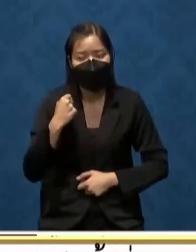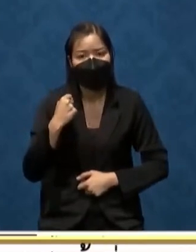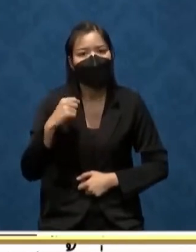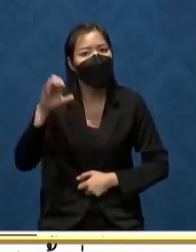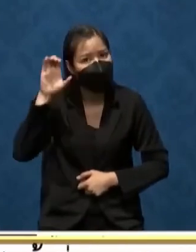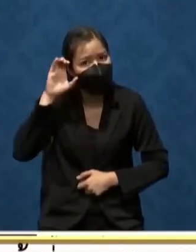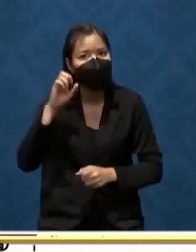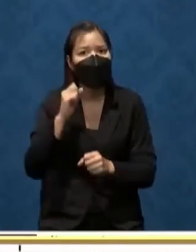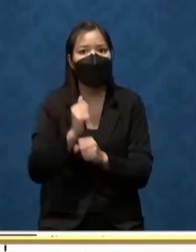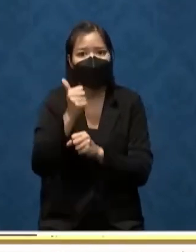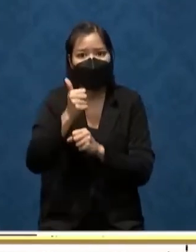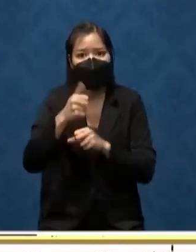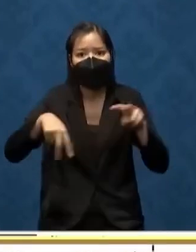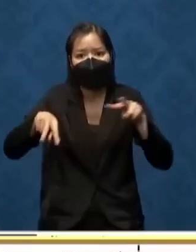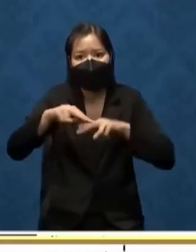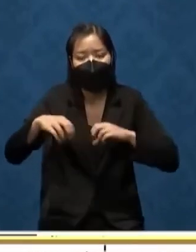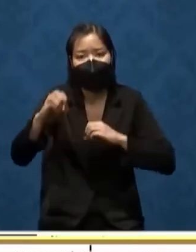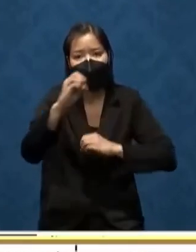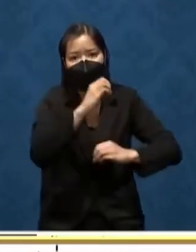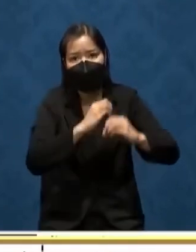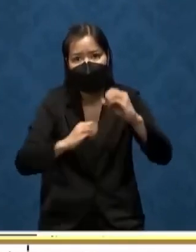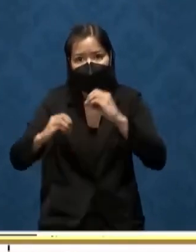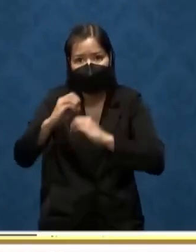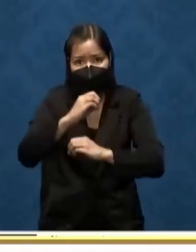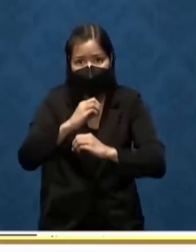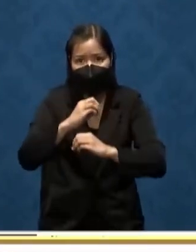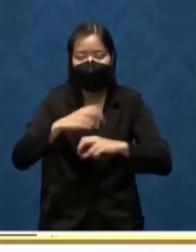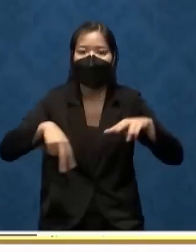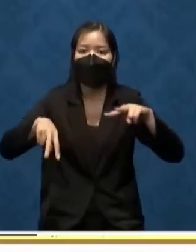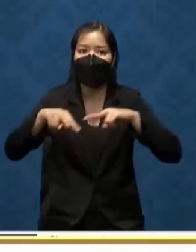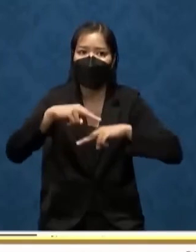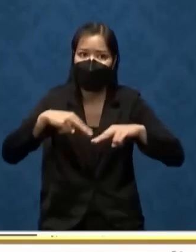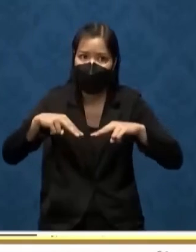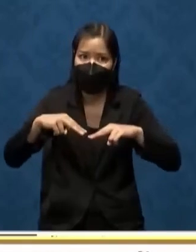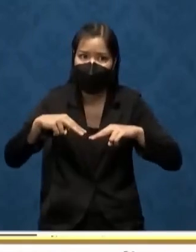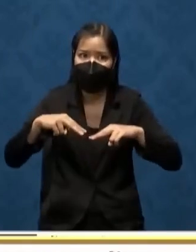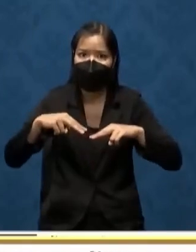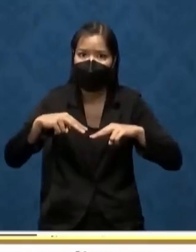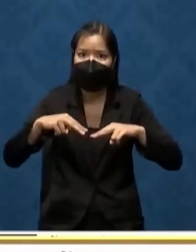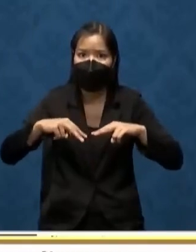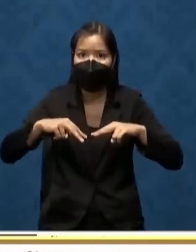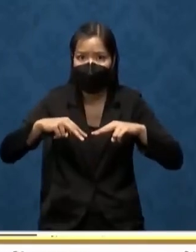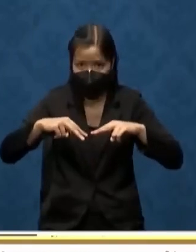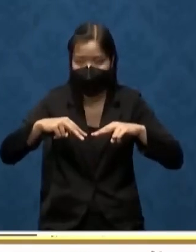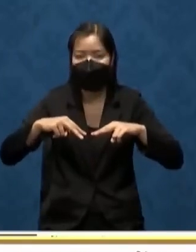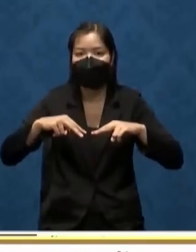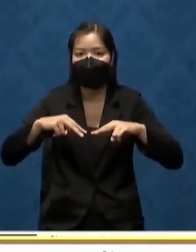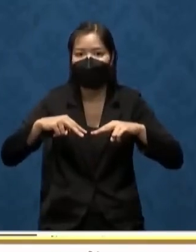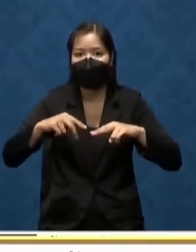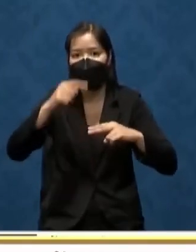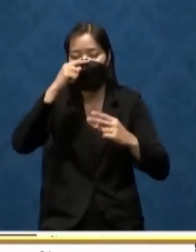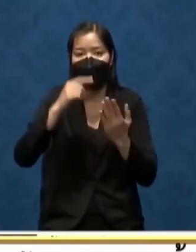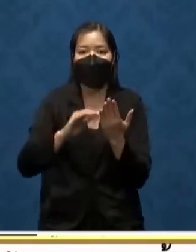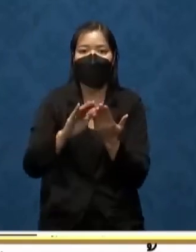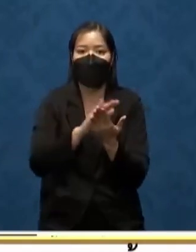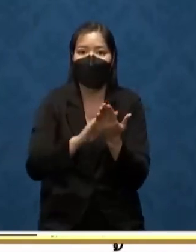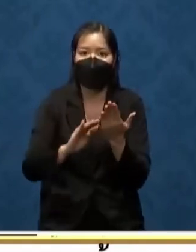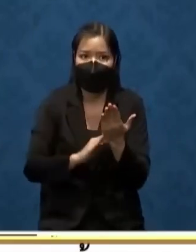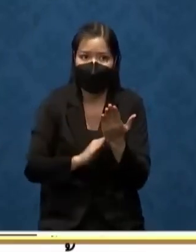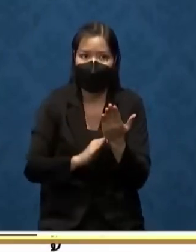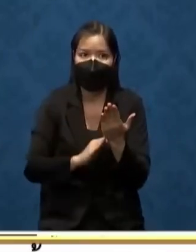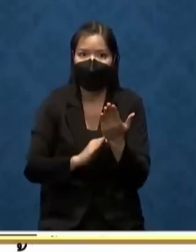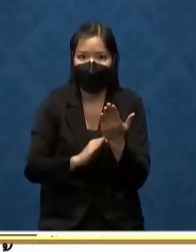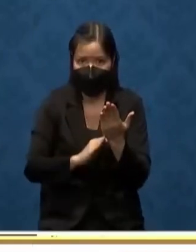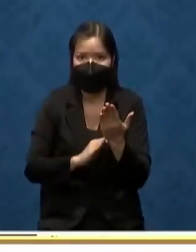จะดูแลความปอดภัยหนYesษุ์ ติศษตปัตัย ของ PRI 1991 ป้ให้ได้ตามปัต